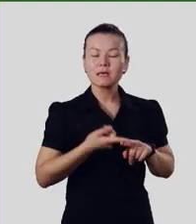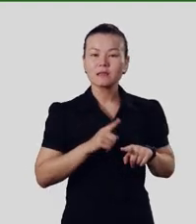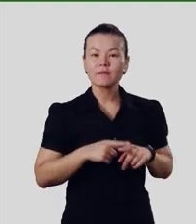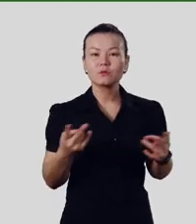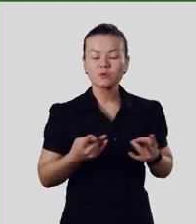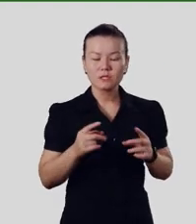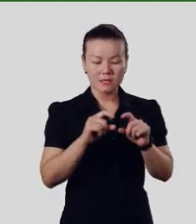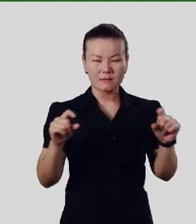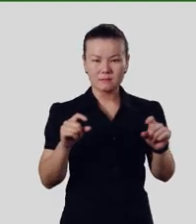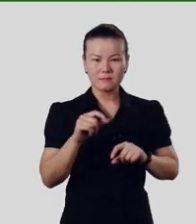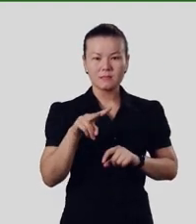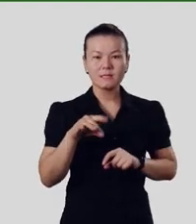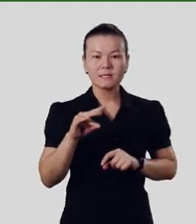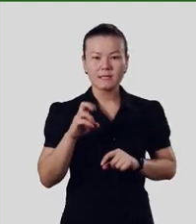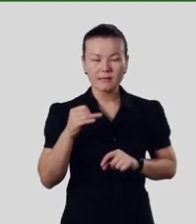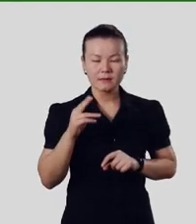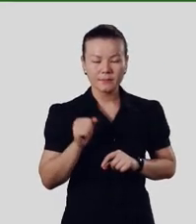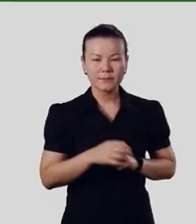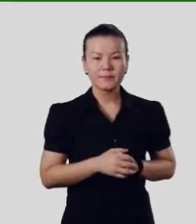понадобится линейка.